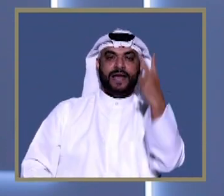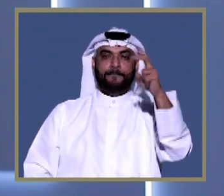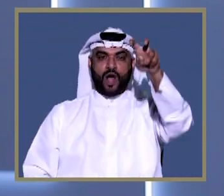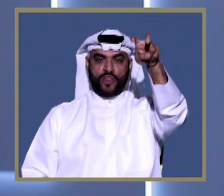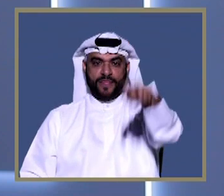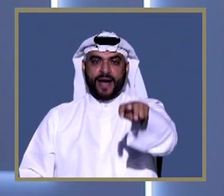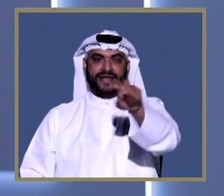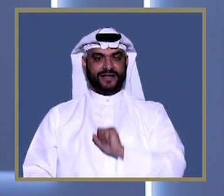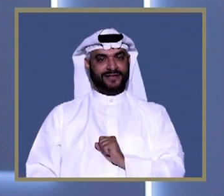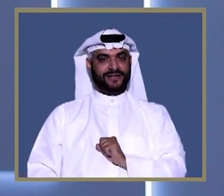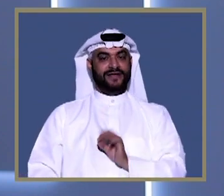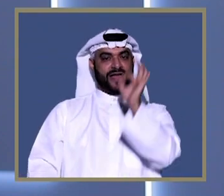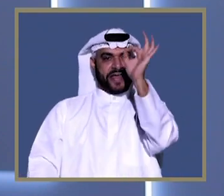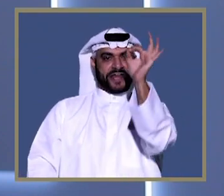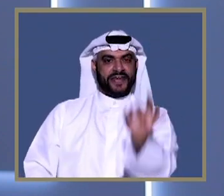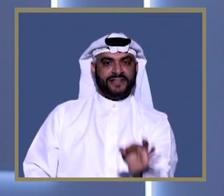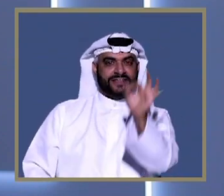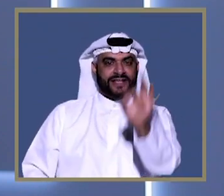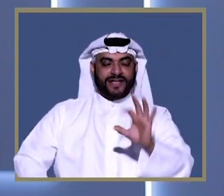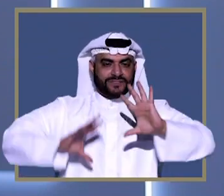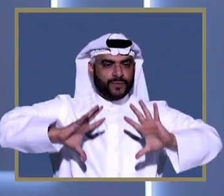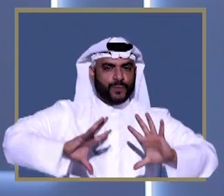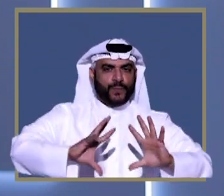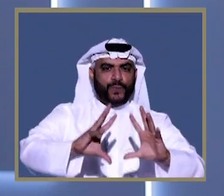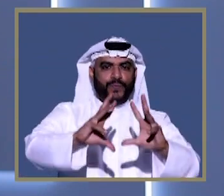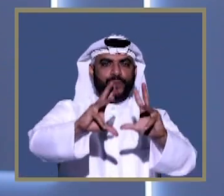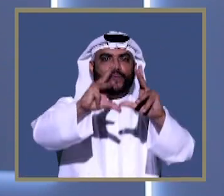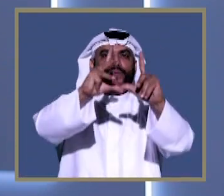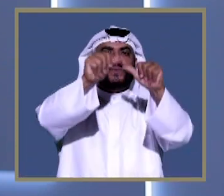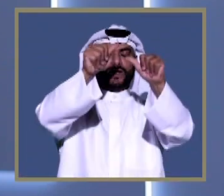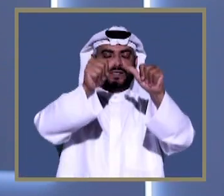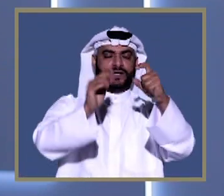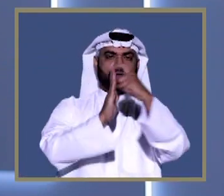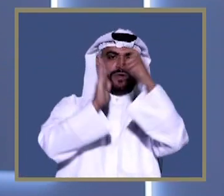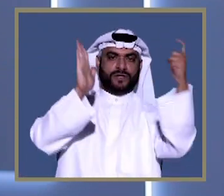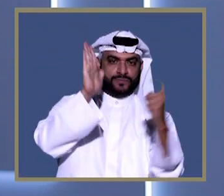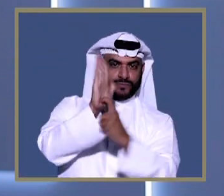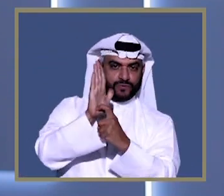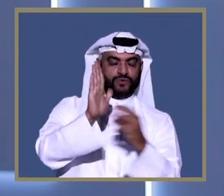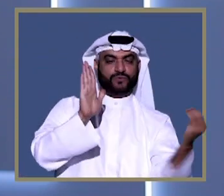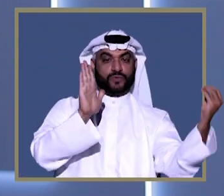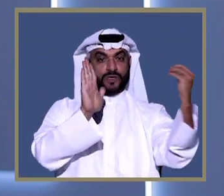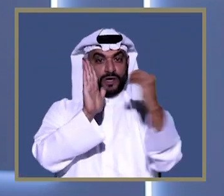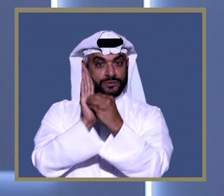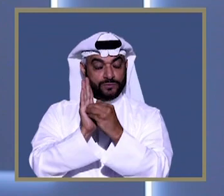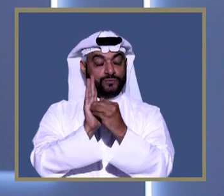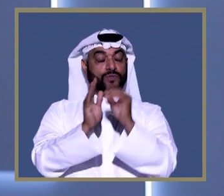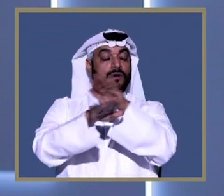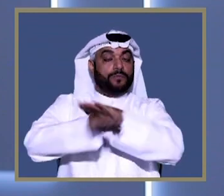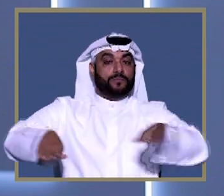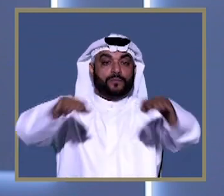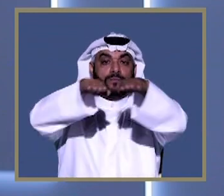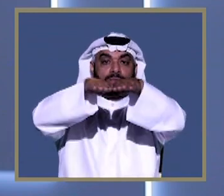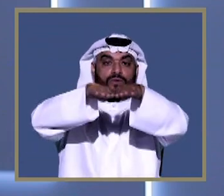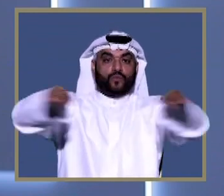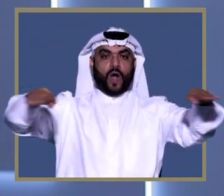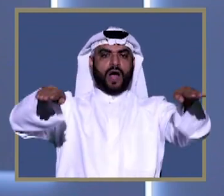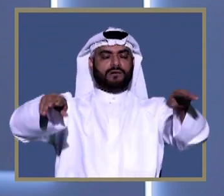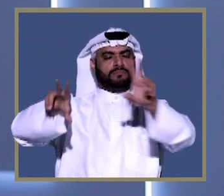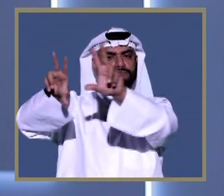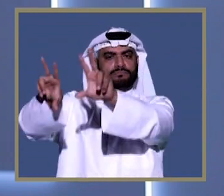7 و8، أي تؤهل جميع التشريعات لتكون على